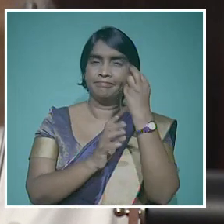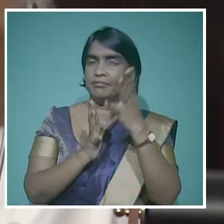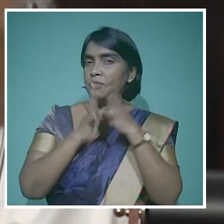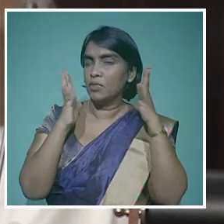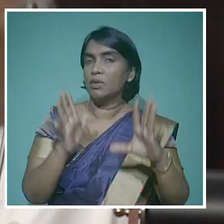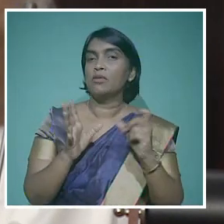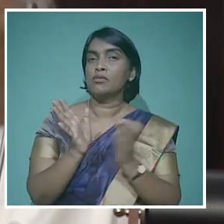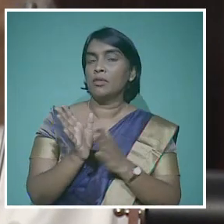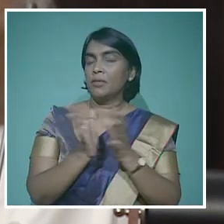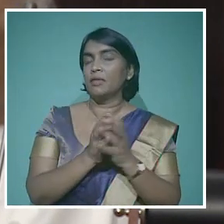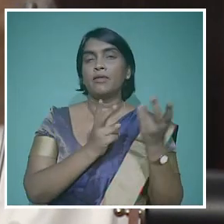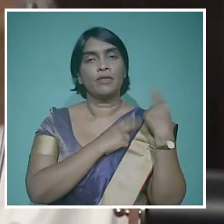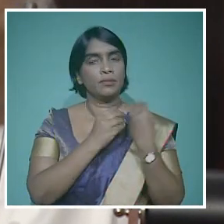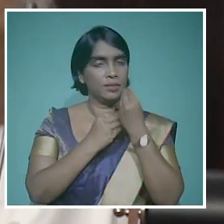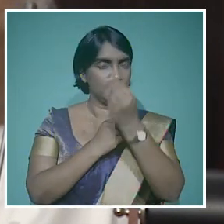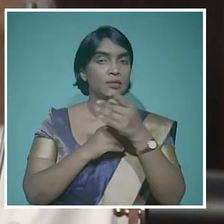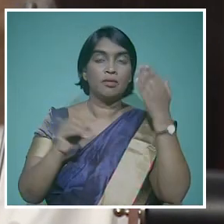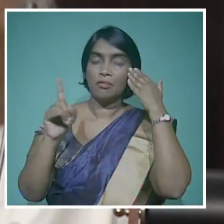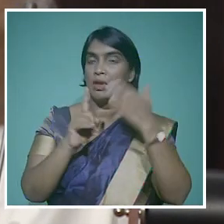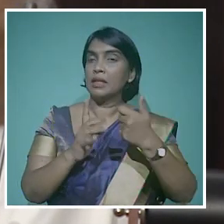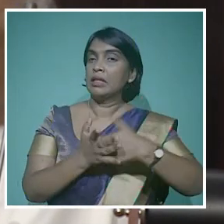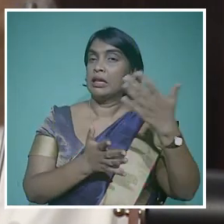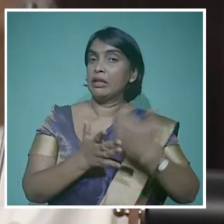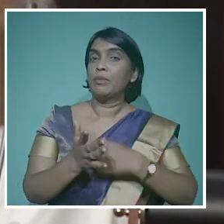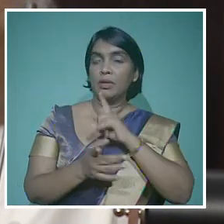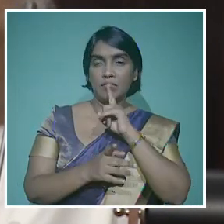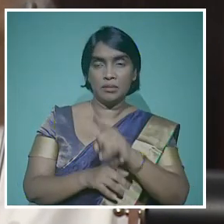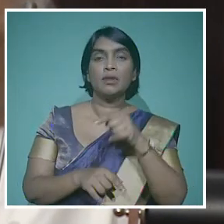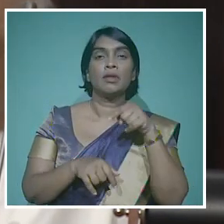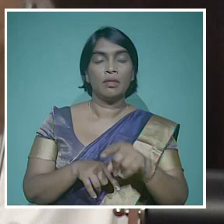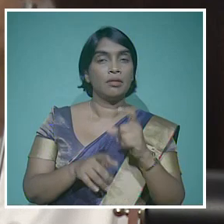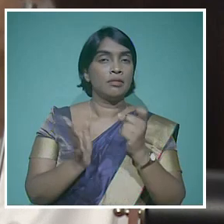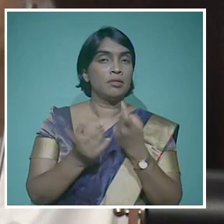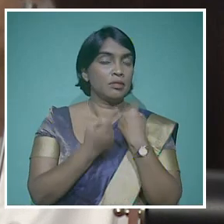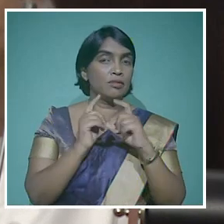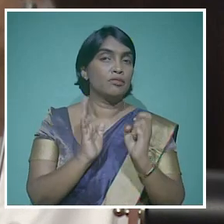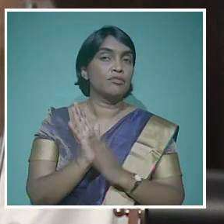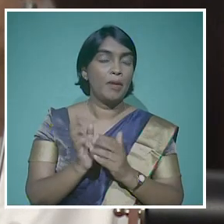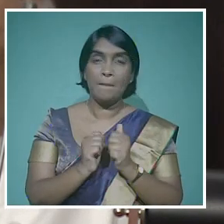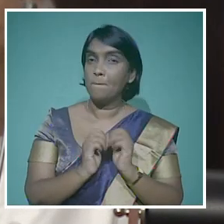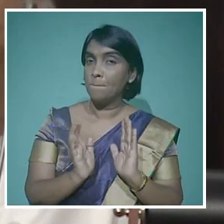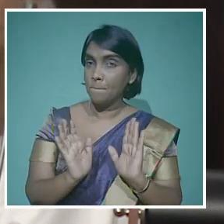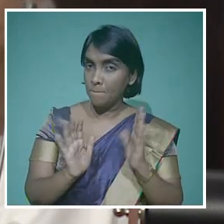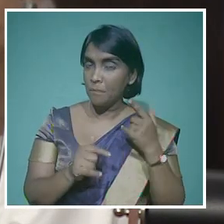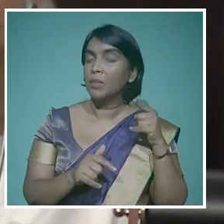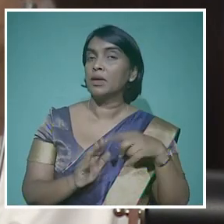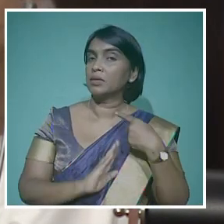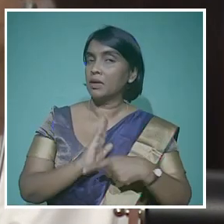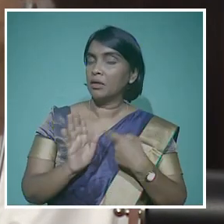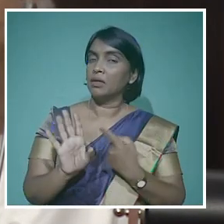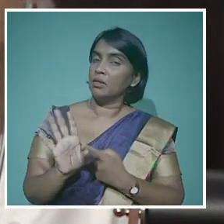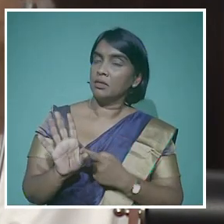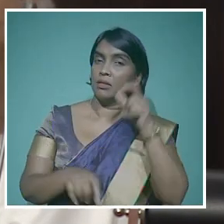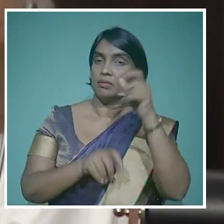කාරක සභාවලට බාර දෙනවා. ඒ ගැන වාර්තා කරන්න. අපි මේ අධීක්ෂණ කාරක සභා ඇති කරාම මේ රටේ